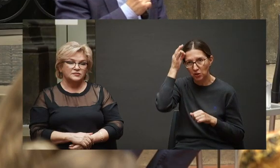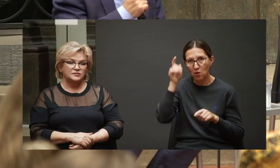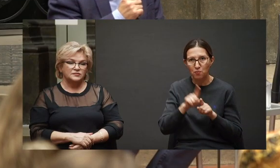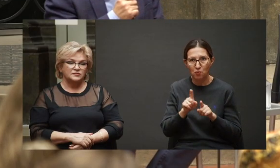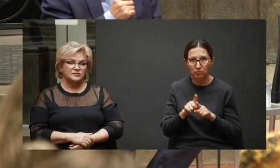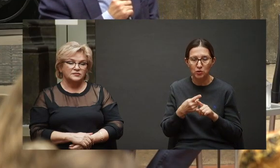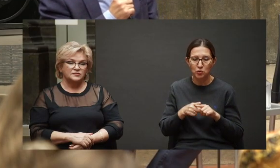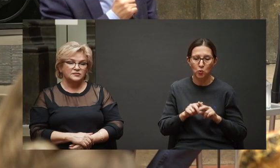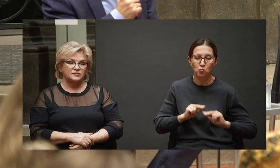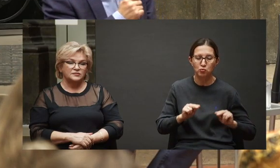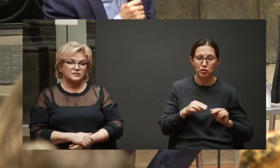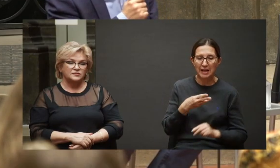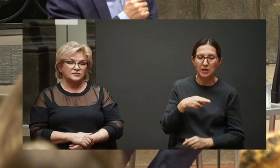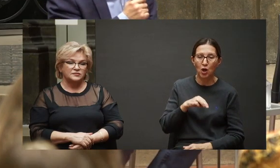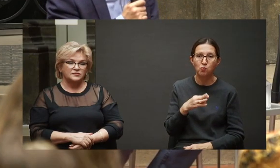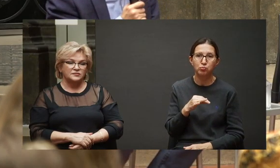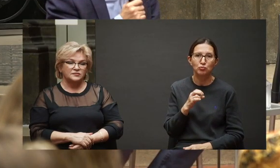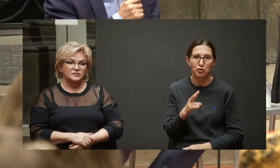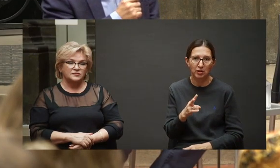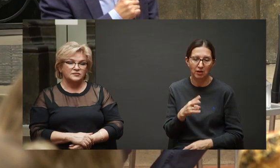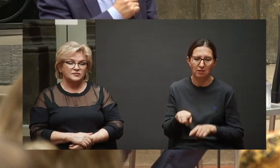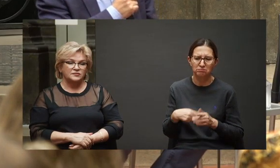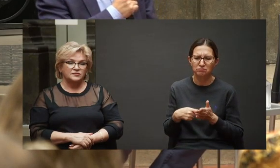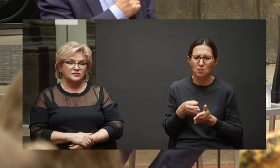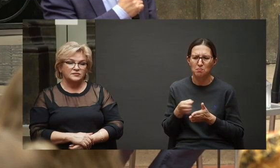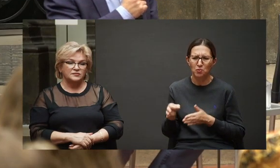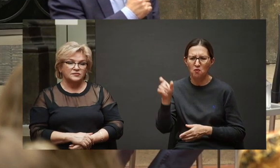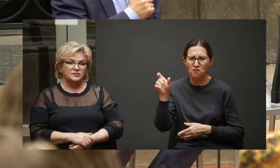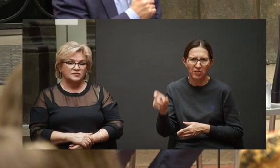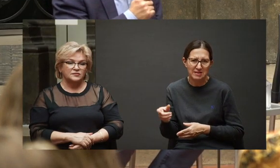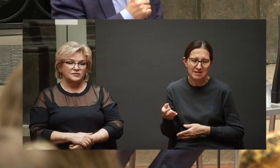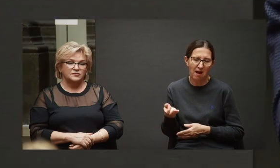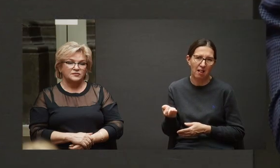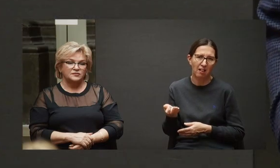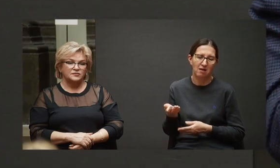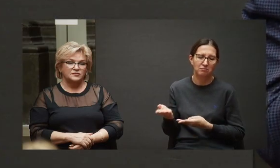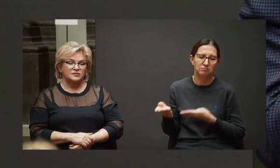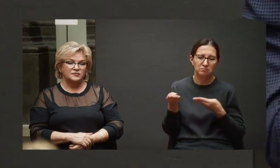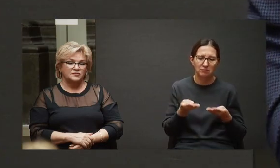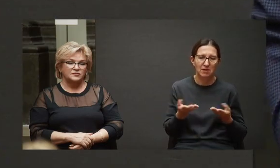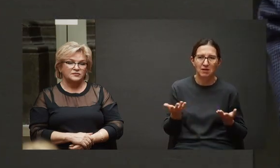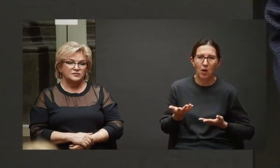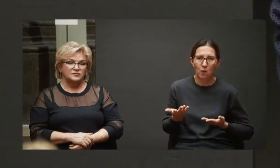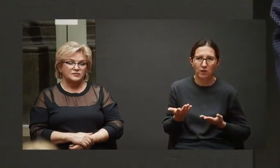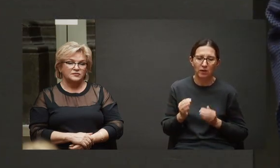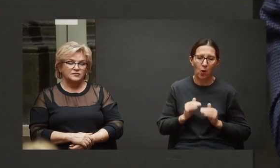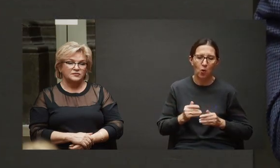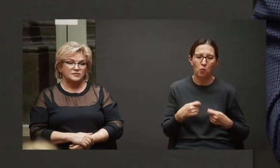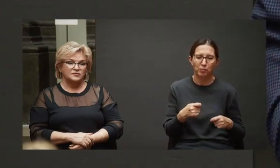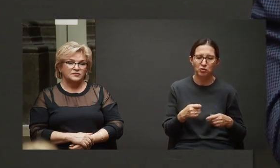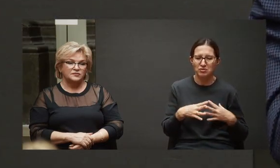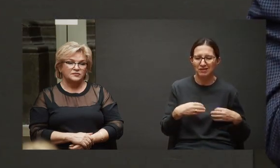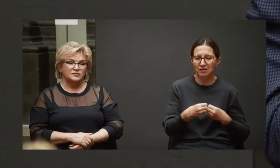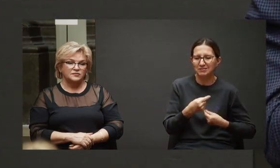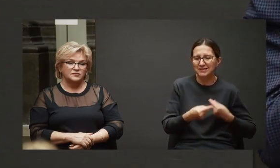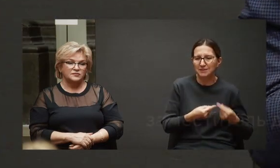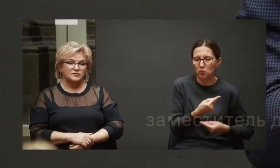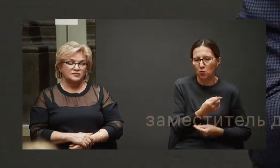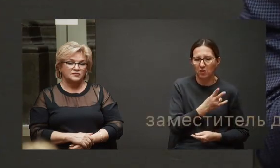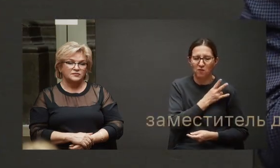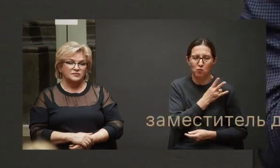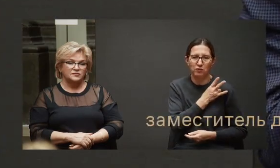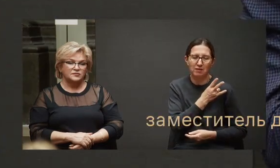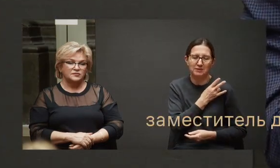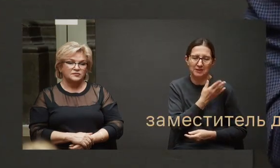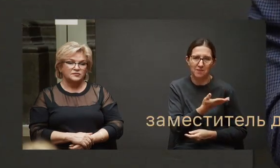учитель Тяпушкин, несчастный провинциал, нанятый какой-то там купеческой фамилией или дворянской